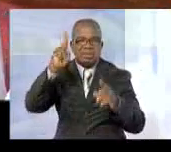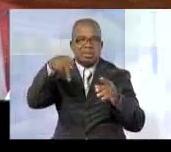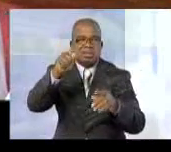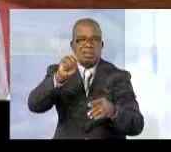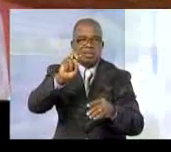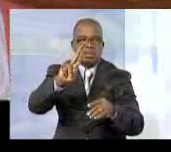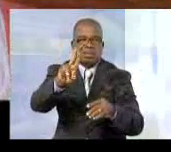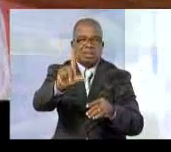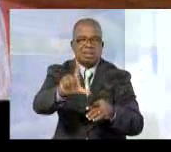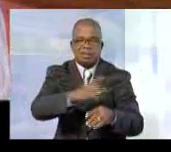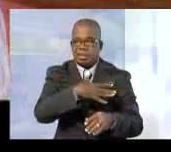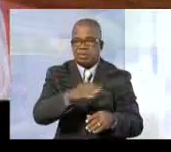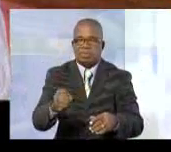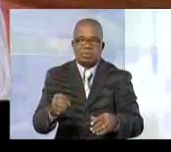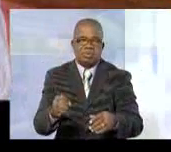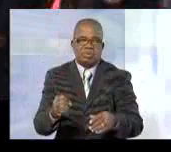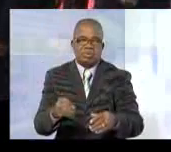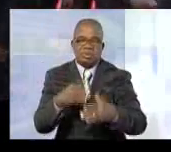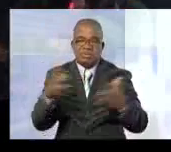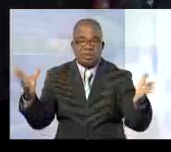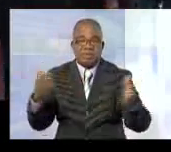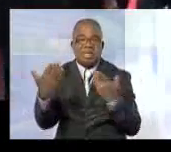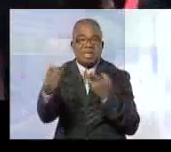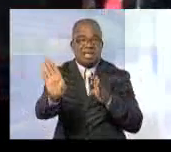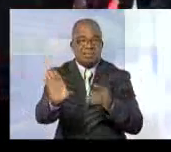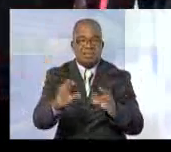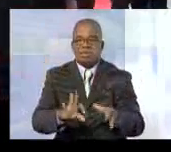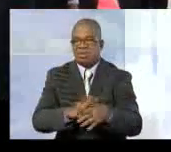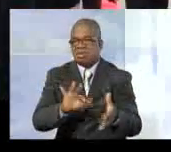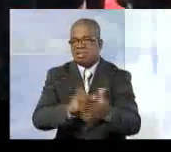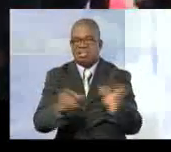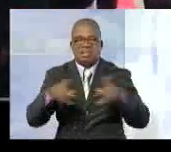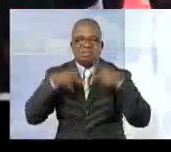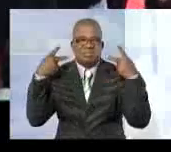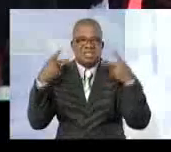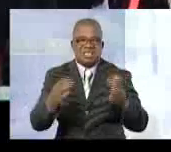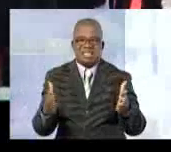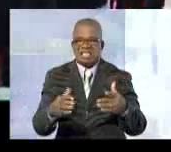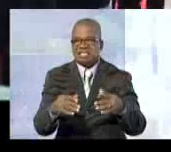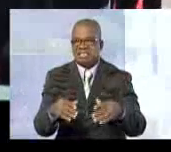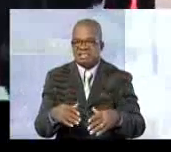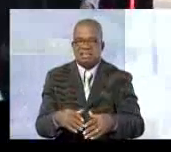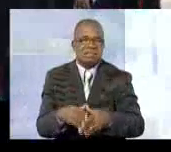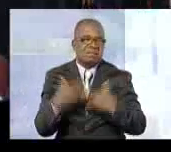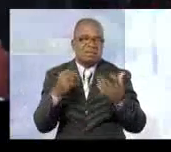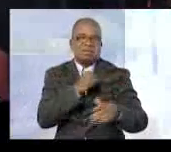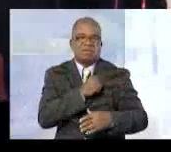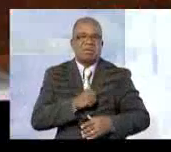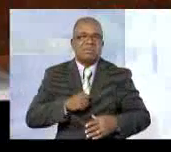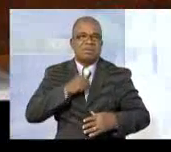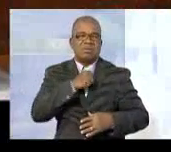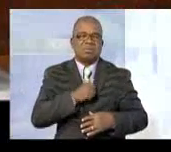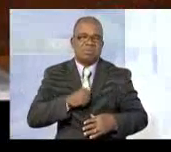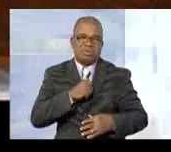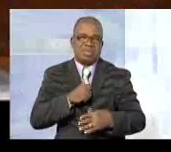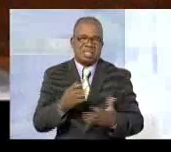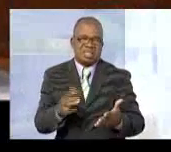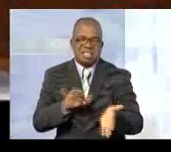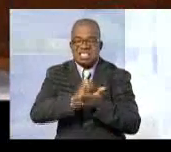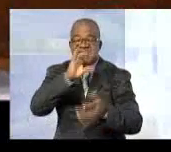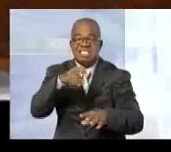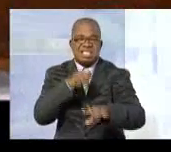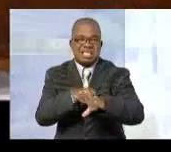son épouse, touchés par la mort brutale et tragique du nonce apostolique, étaient présents pour partager ce deuil.